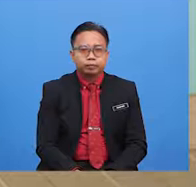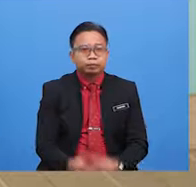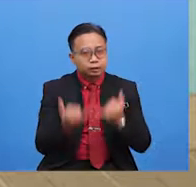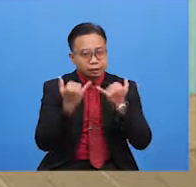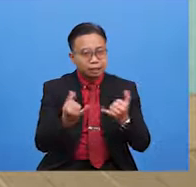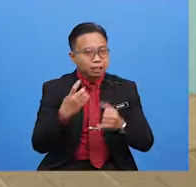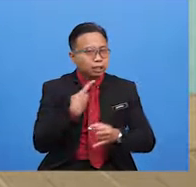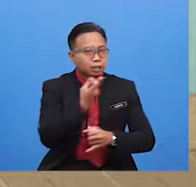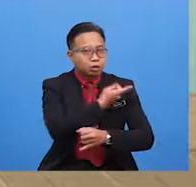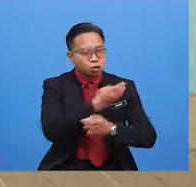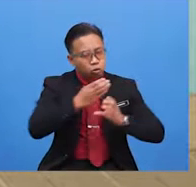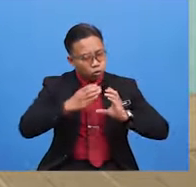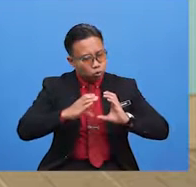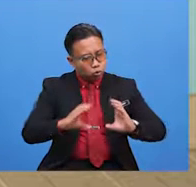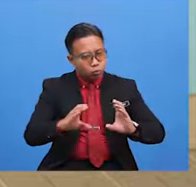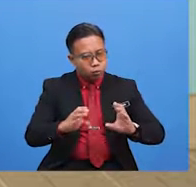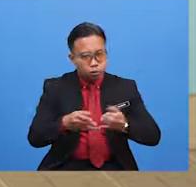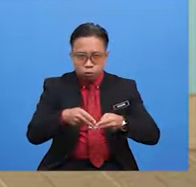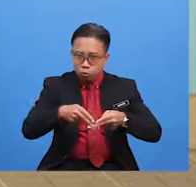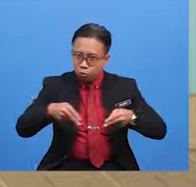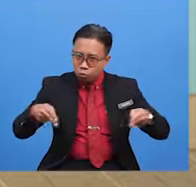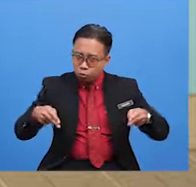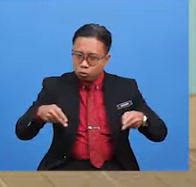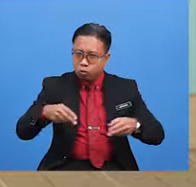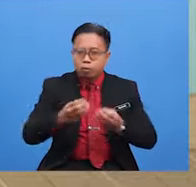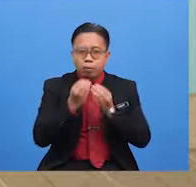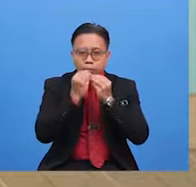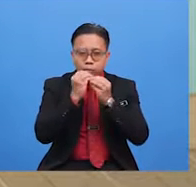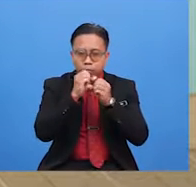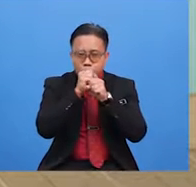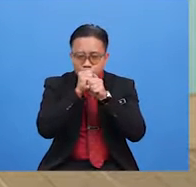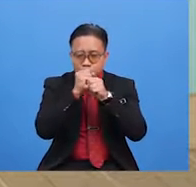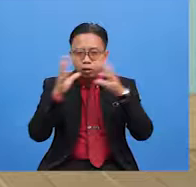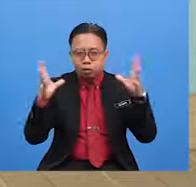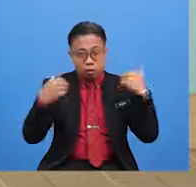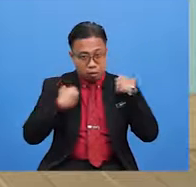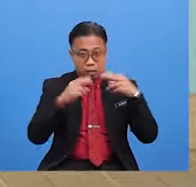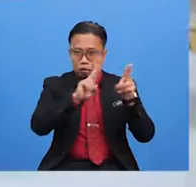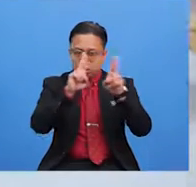Sekarang kita akan cuba mengukur jisin sebiji belum yang berisi udara.